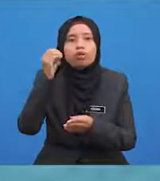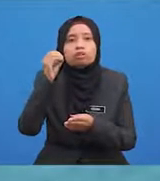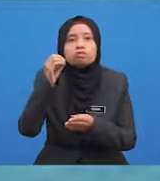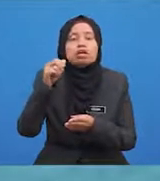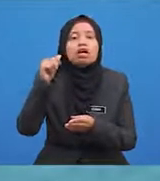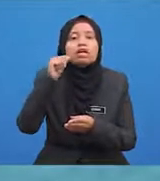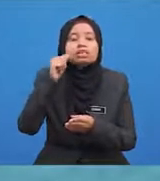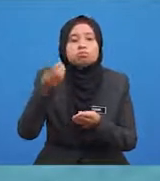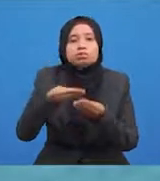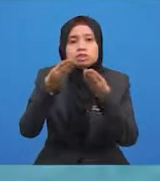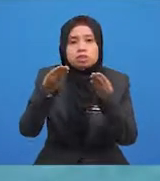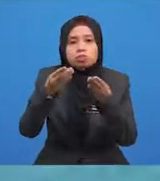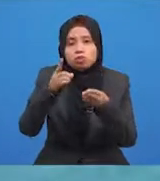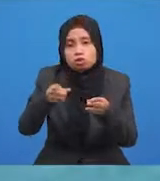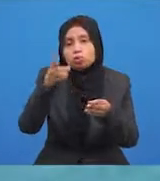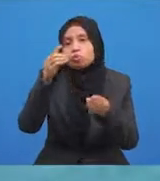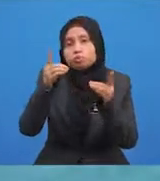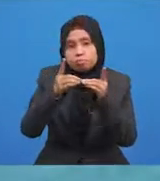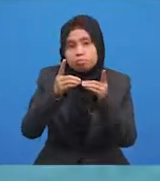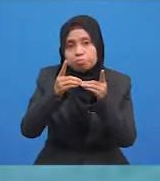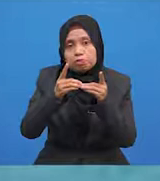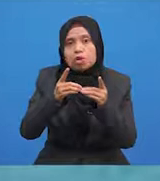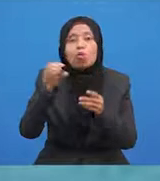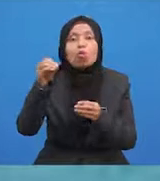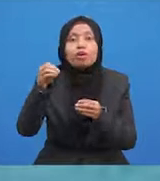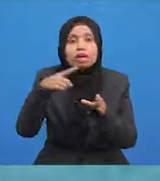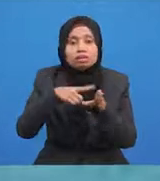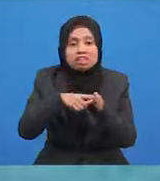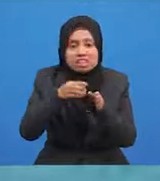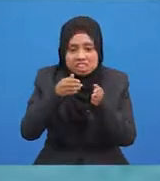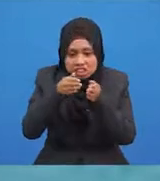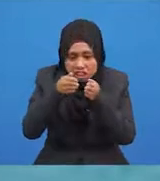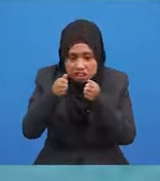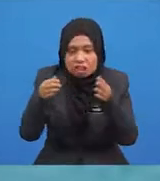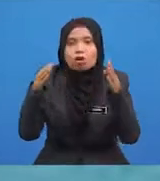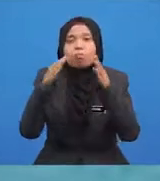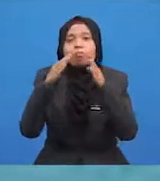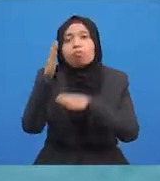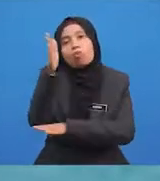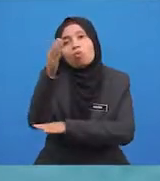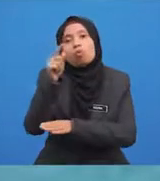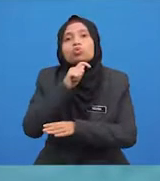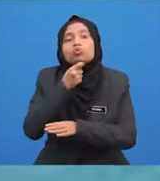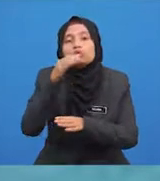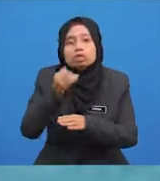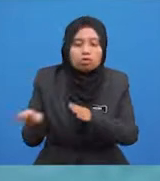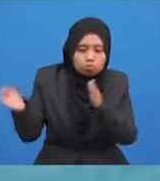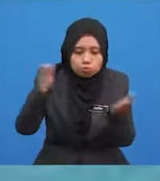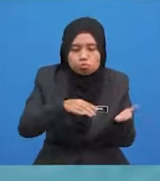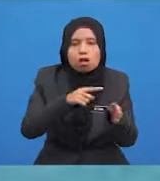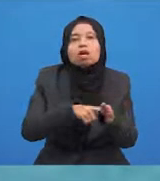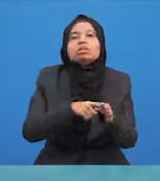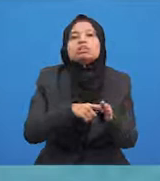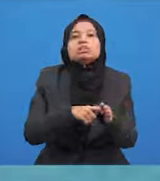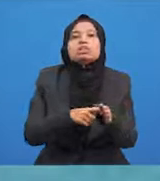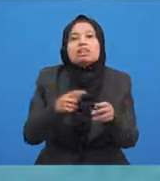bahawa dia menjumpai bangkai Oren di celah-celah pokok tua yang tumbang di taman